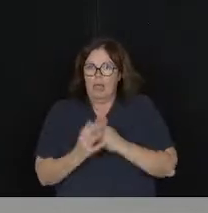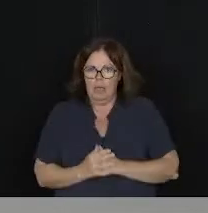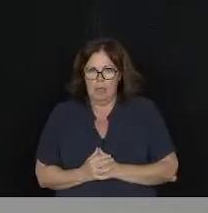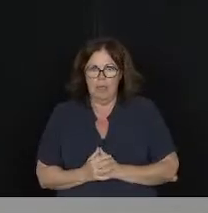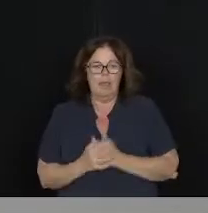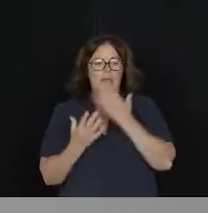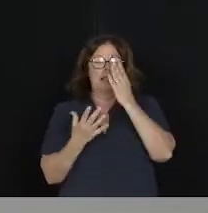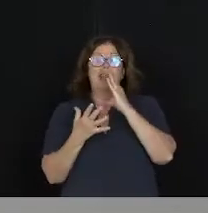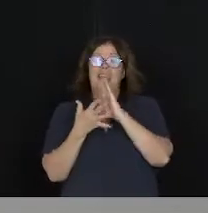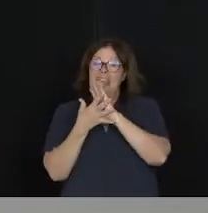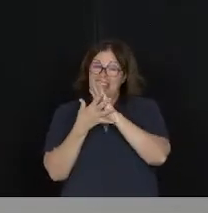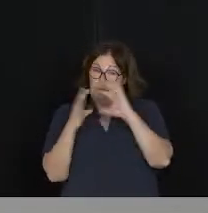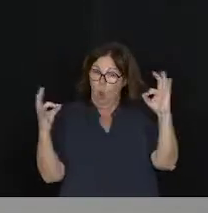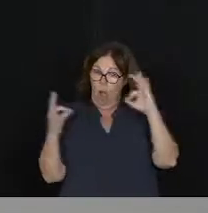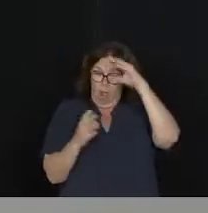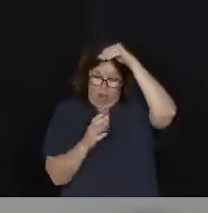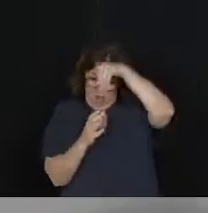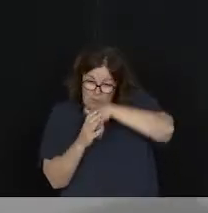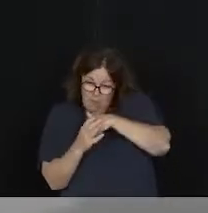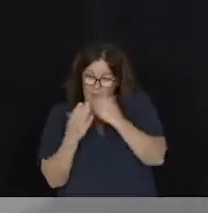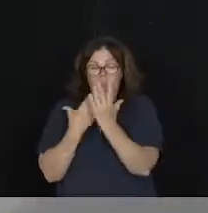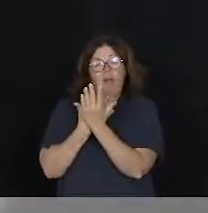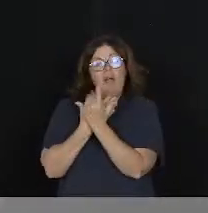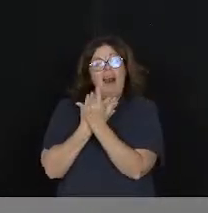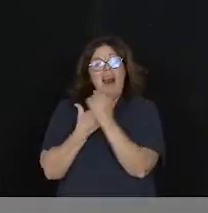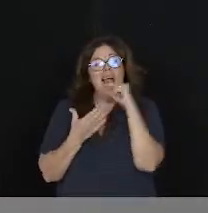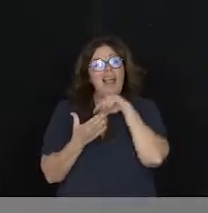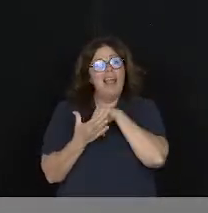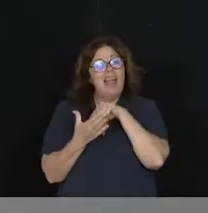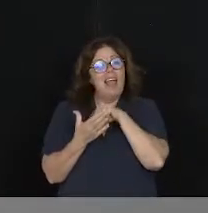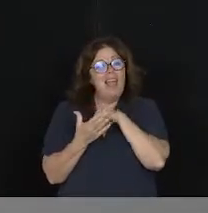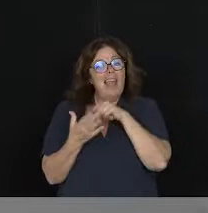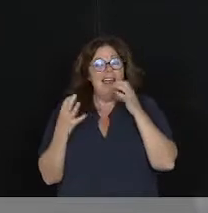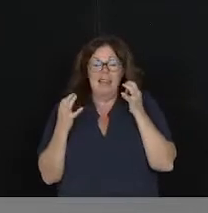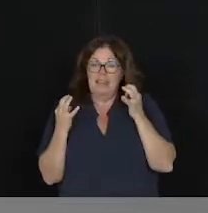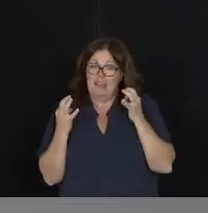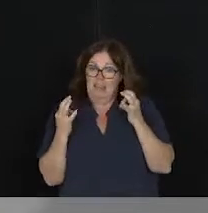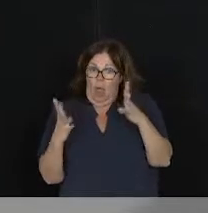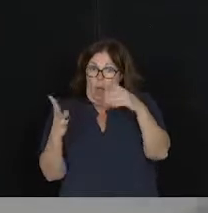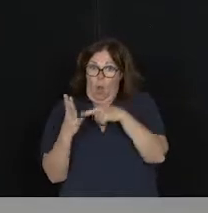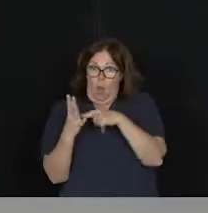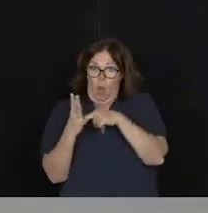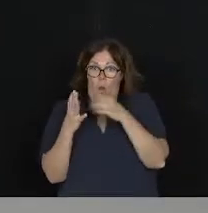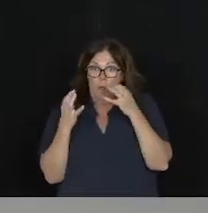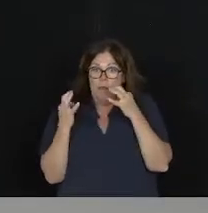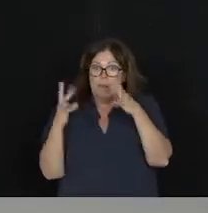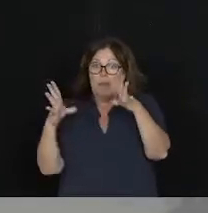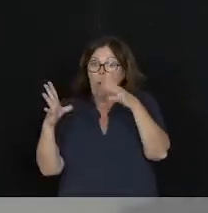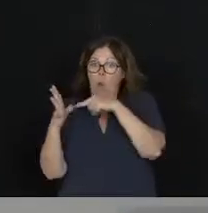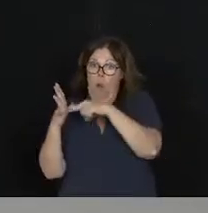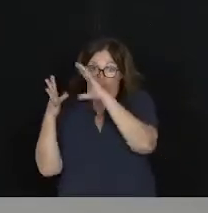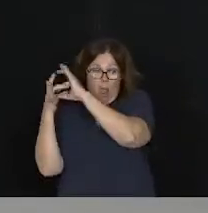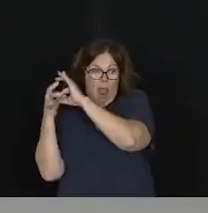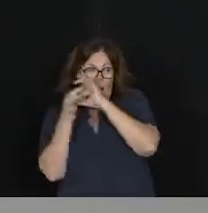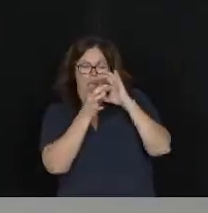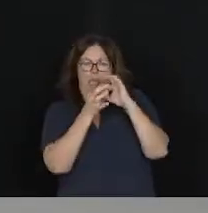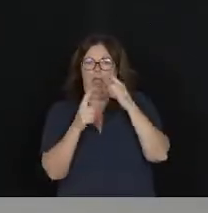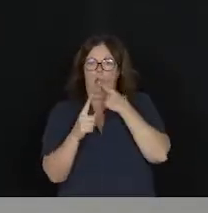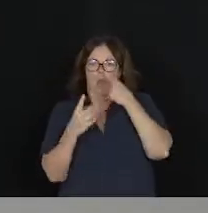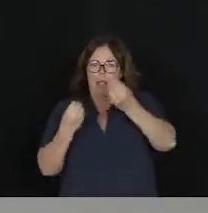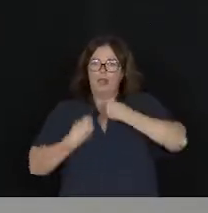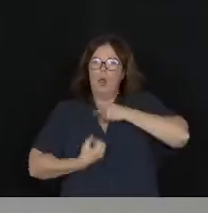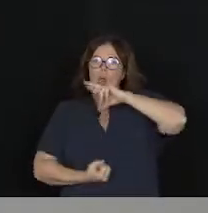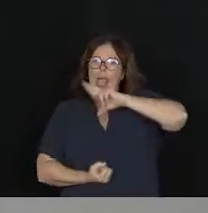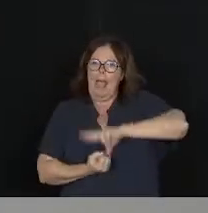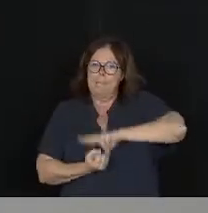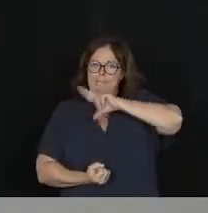mise en récit des temporalités devient en fait un recours discursif majeur. C'est-à-dire